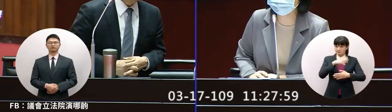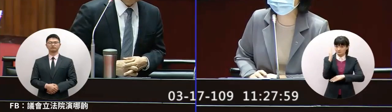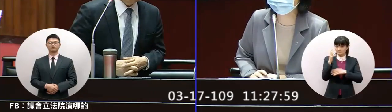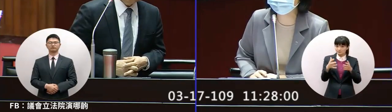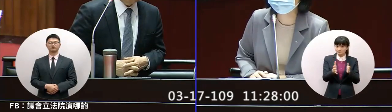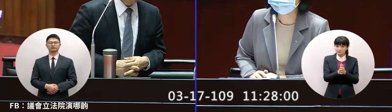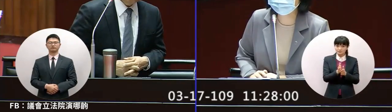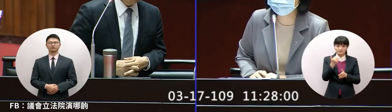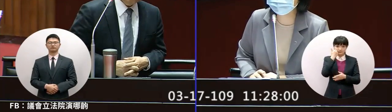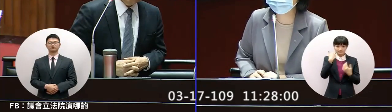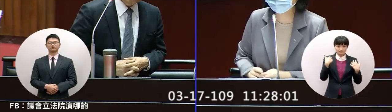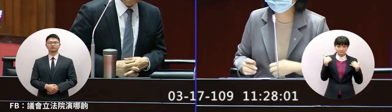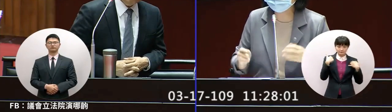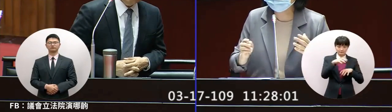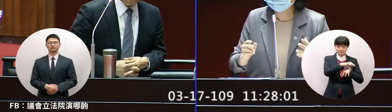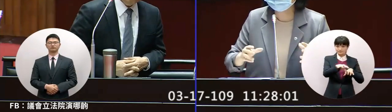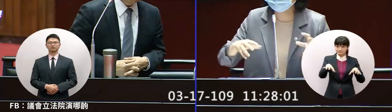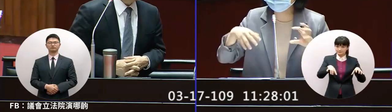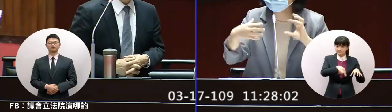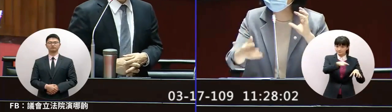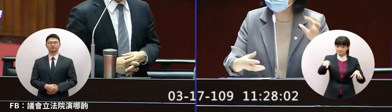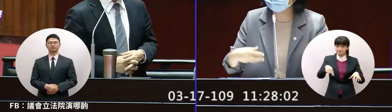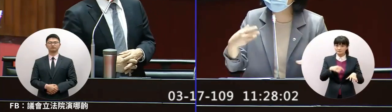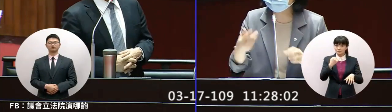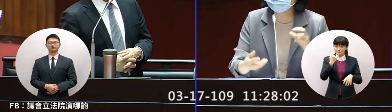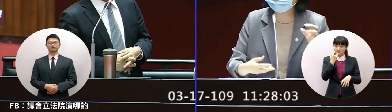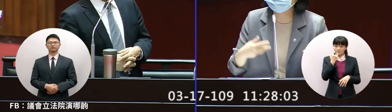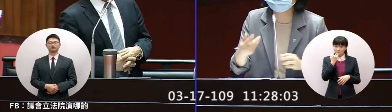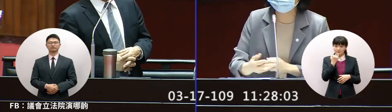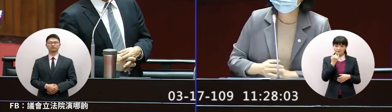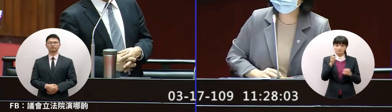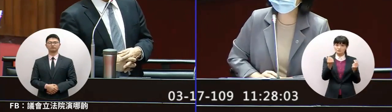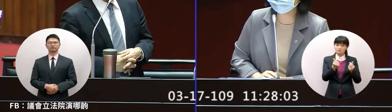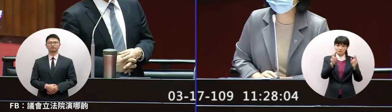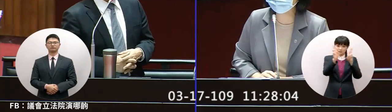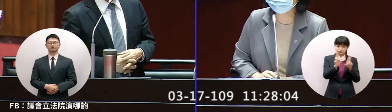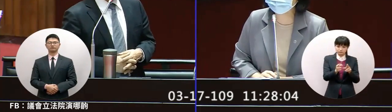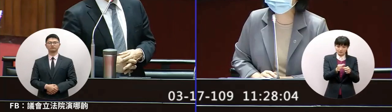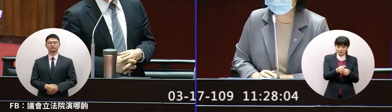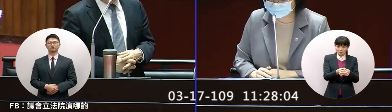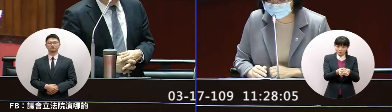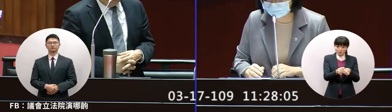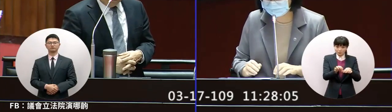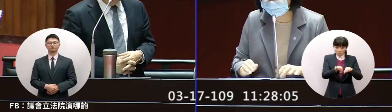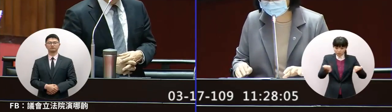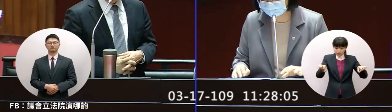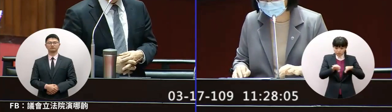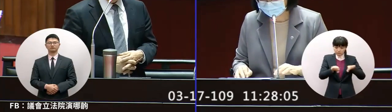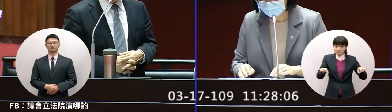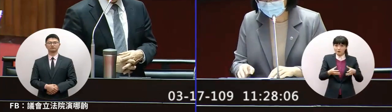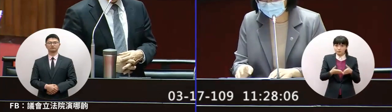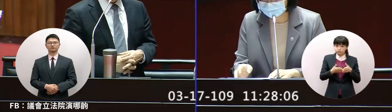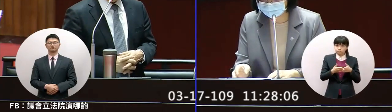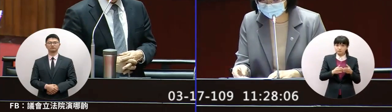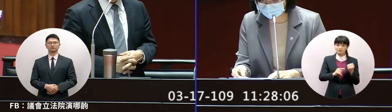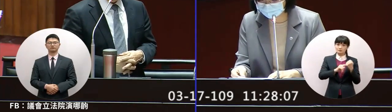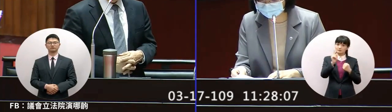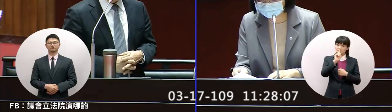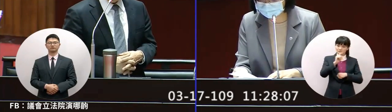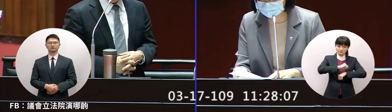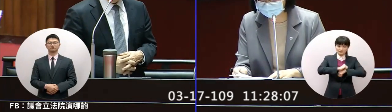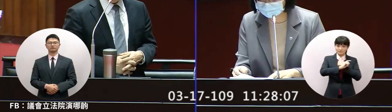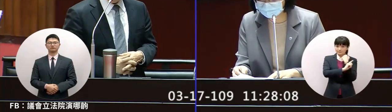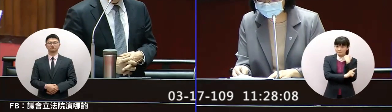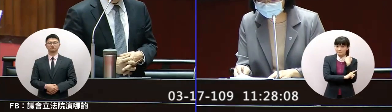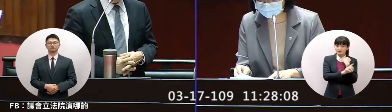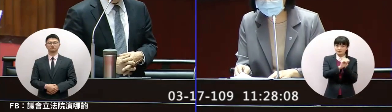道的主管机关，大概尽量。大概共同管道被划定嘛，依照共同管道的那个管理办法，所以